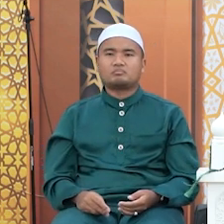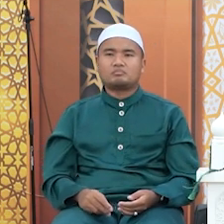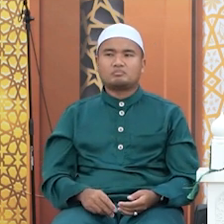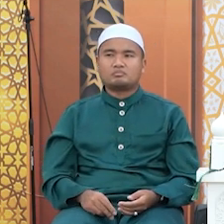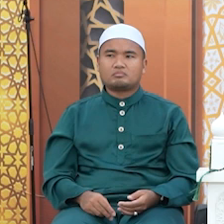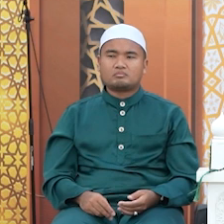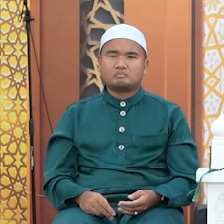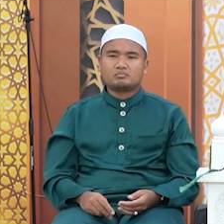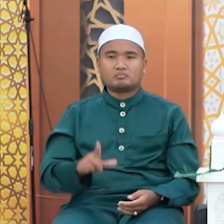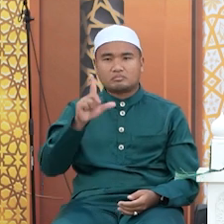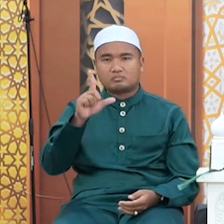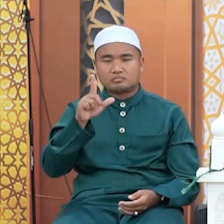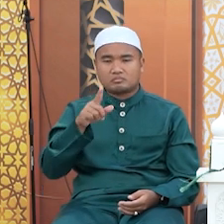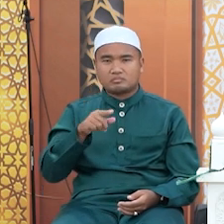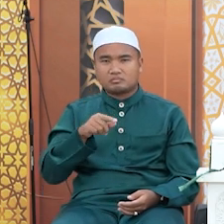hajat.